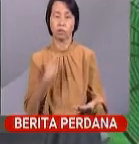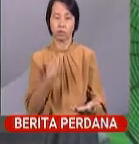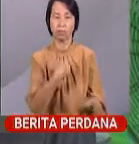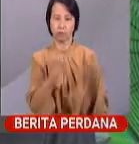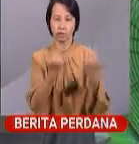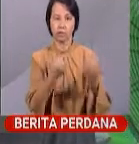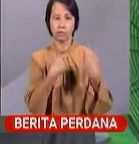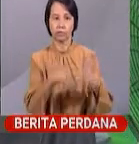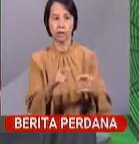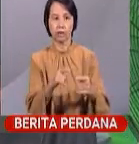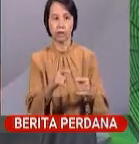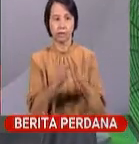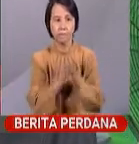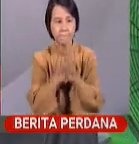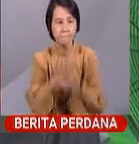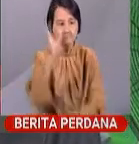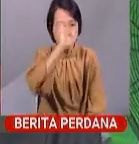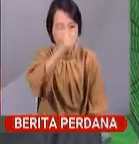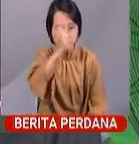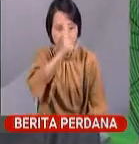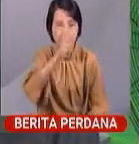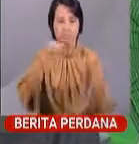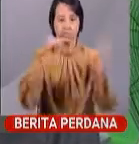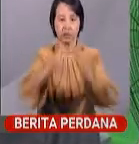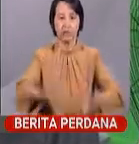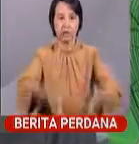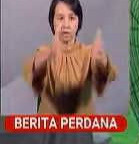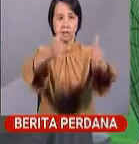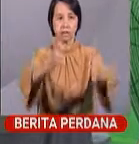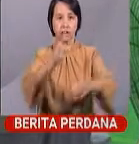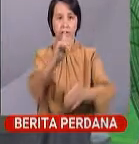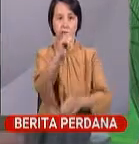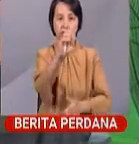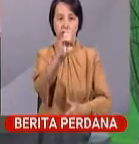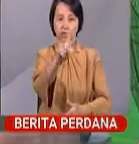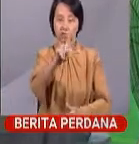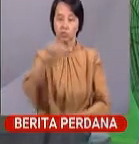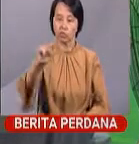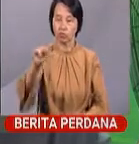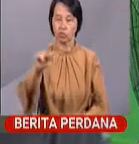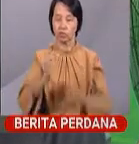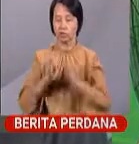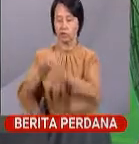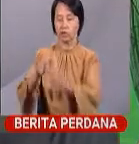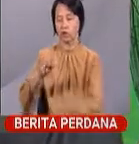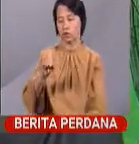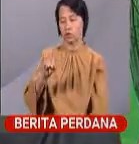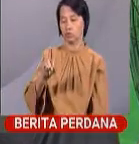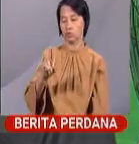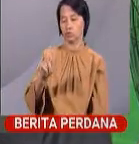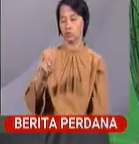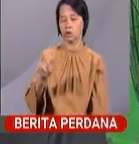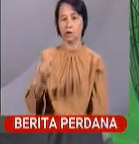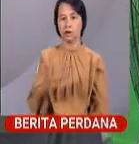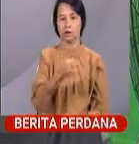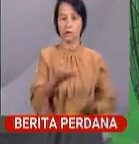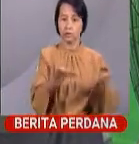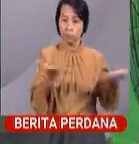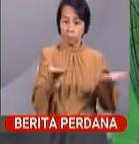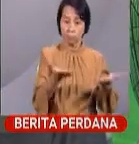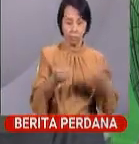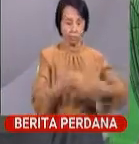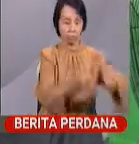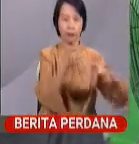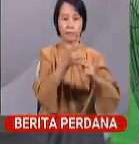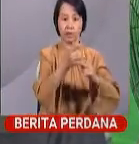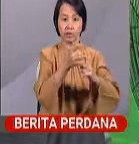tengah mengesan mereka di sekatan-sekatan jalan raya, di Tol Gombak, di Jalan Duta dan di sini di Sungai Besi,